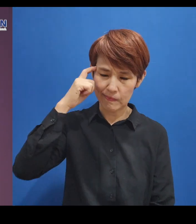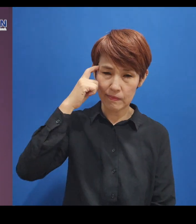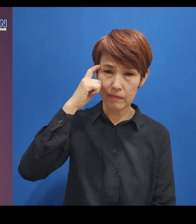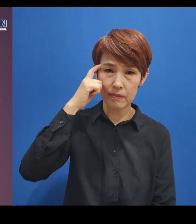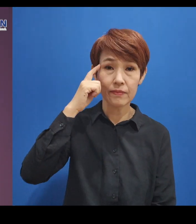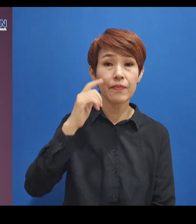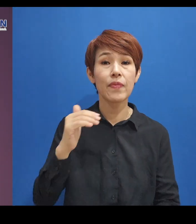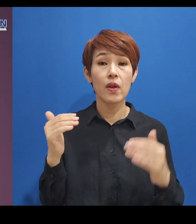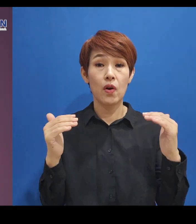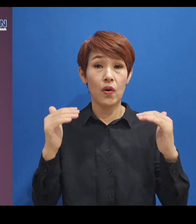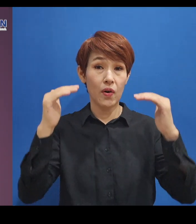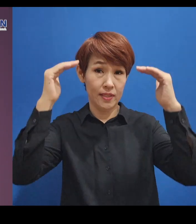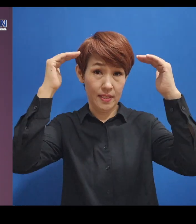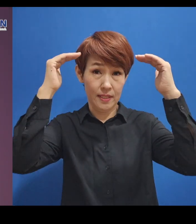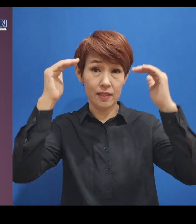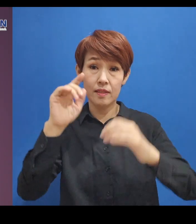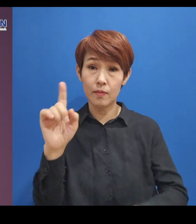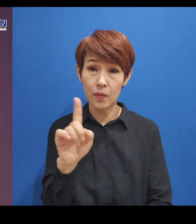어른은